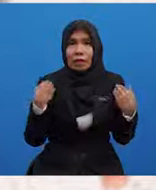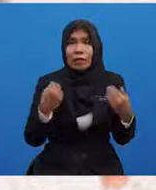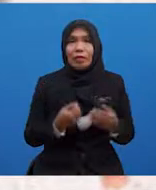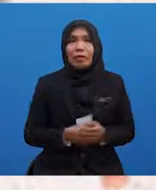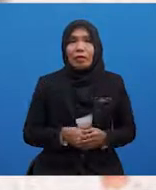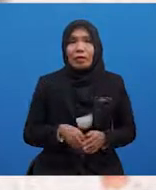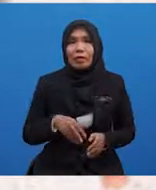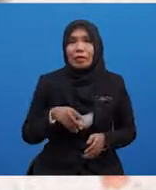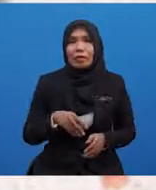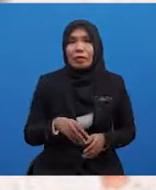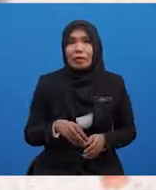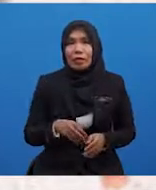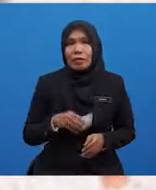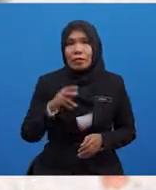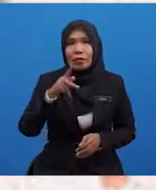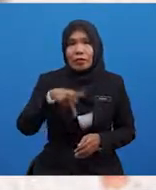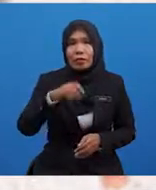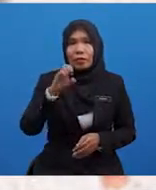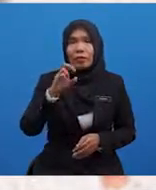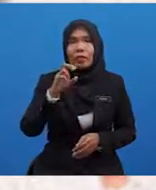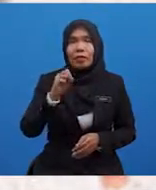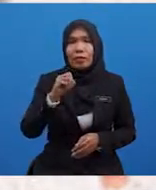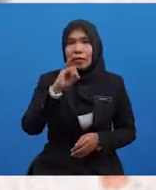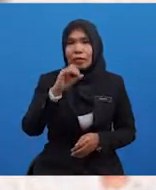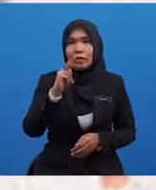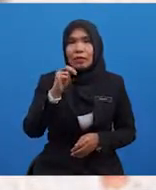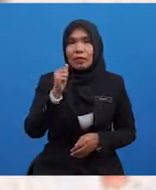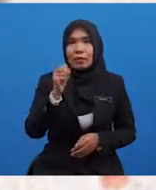boleh disekat oleh mana-mana bahagian.